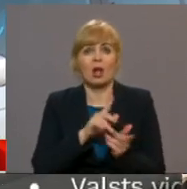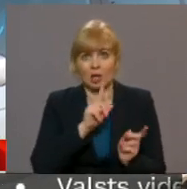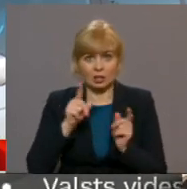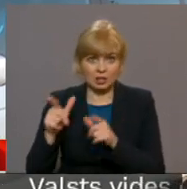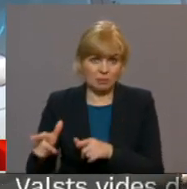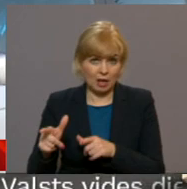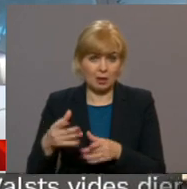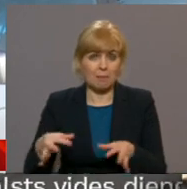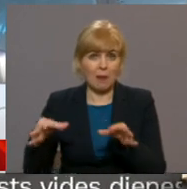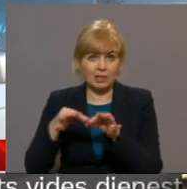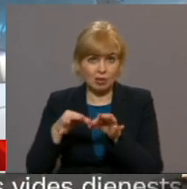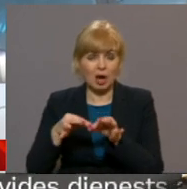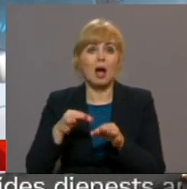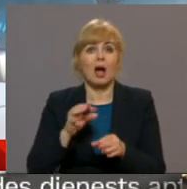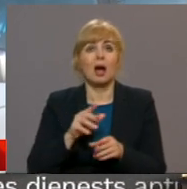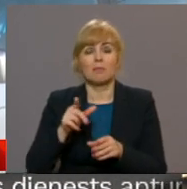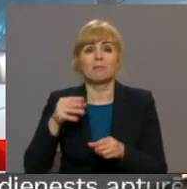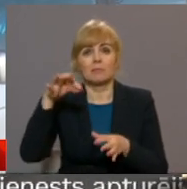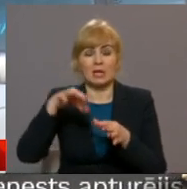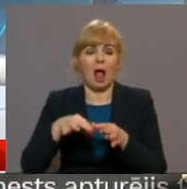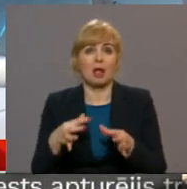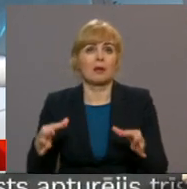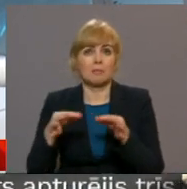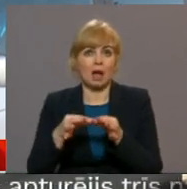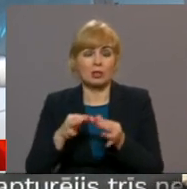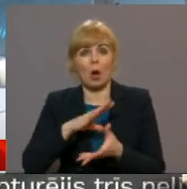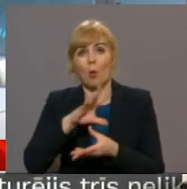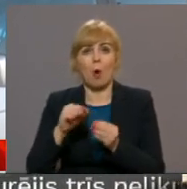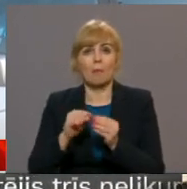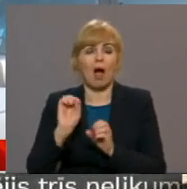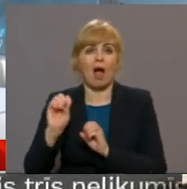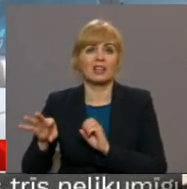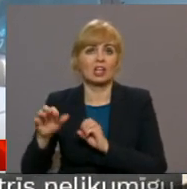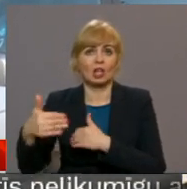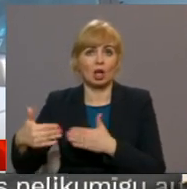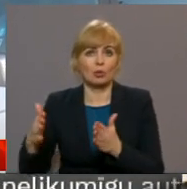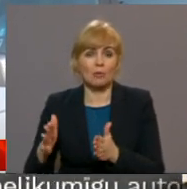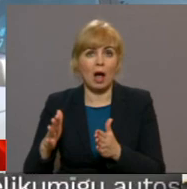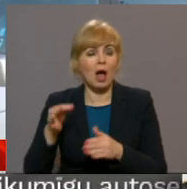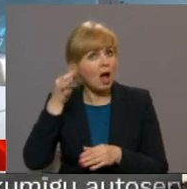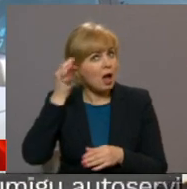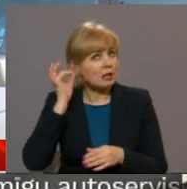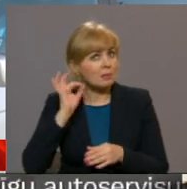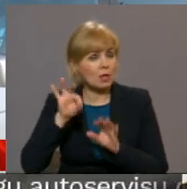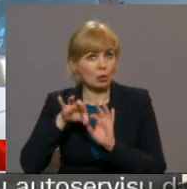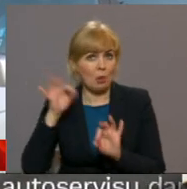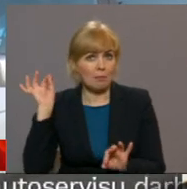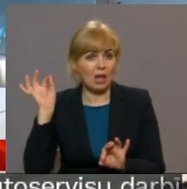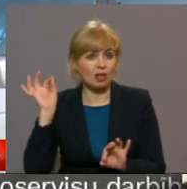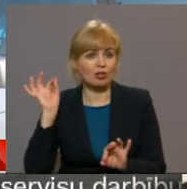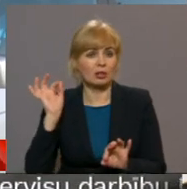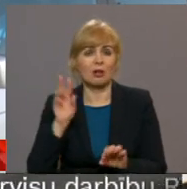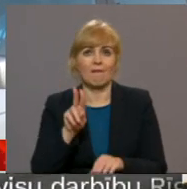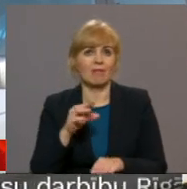liekat maisiņā? Nu, ieliek maisiņā, un, bet kopējām izkastu. Vai lipiņas noplēšat maskai?